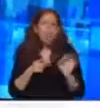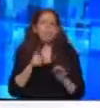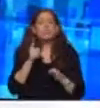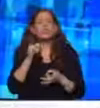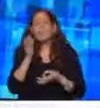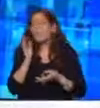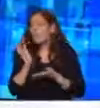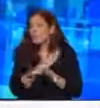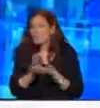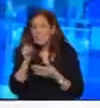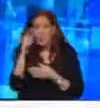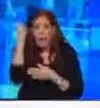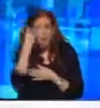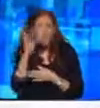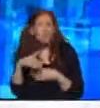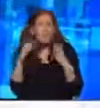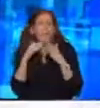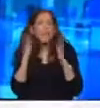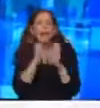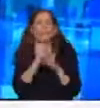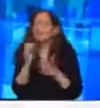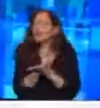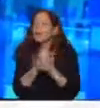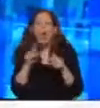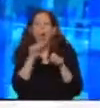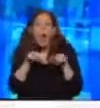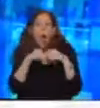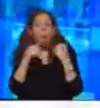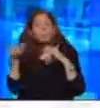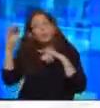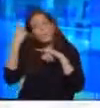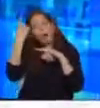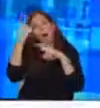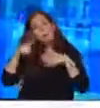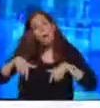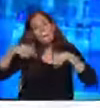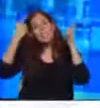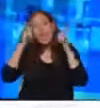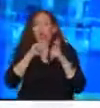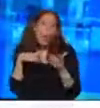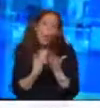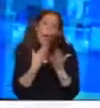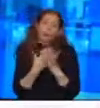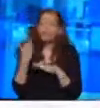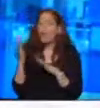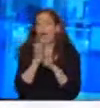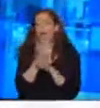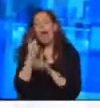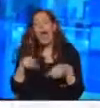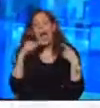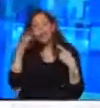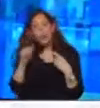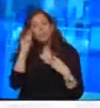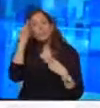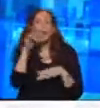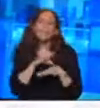אפילו בתי מחבלים, והיא מחליטה לא להרוס קומה אחת מהבניין, כי לא הוכח שהמחבל היה חי שם, שם